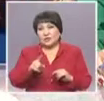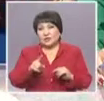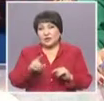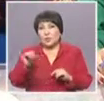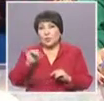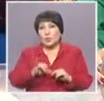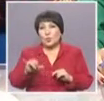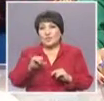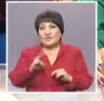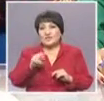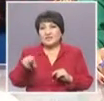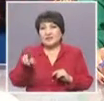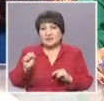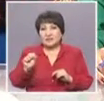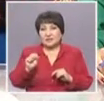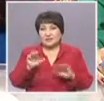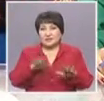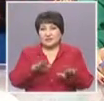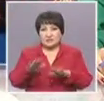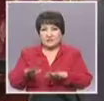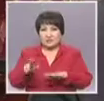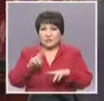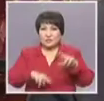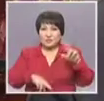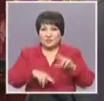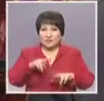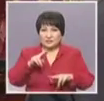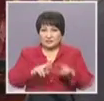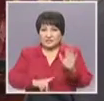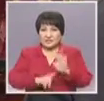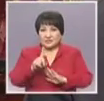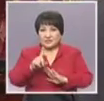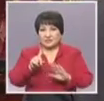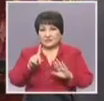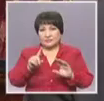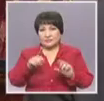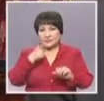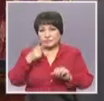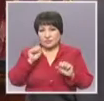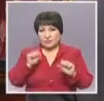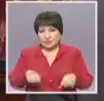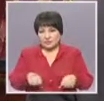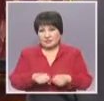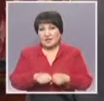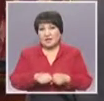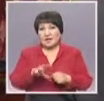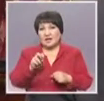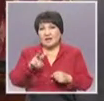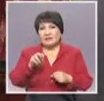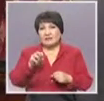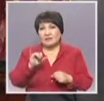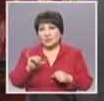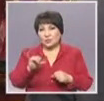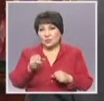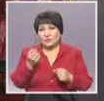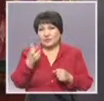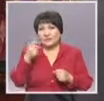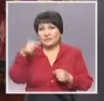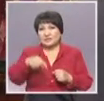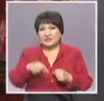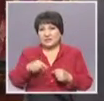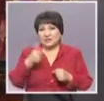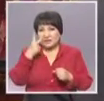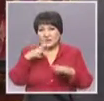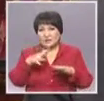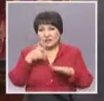универсиада нысандары мінекей құрылыстары басталды деп айтсақ болады. Мына Алатау ауданында 12 мыңдық көрерменге арналған